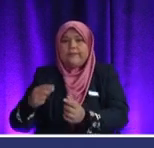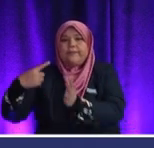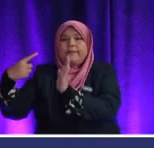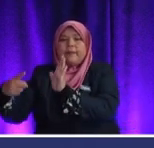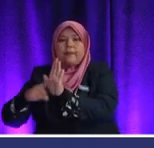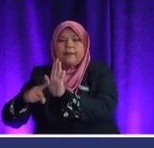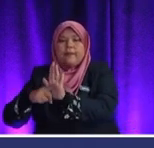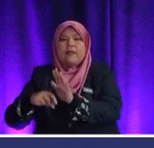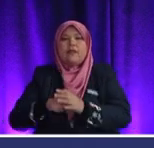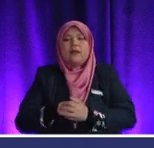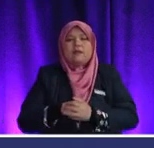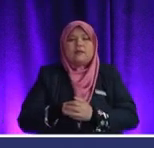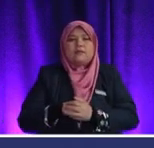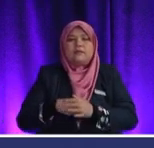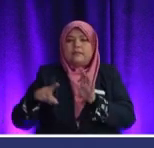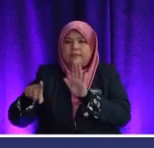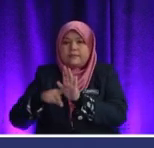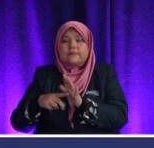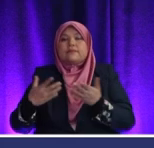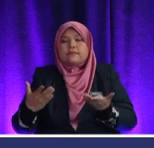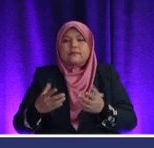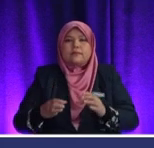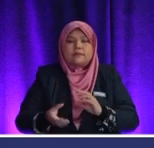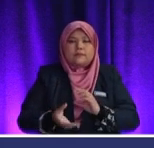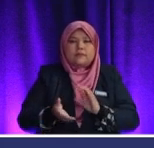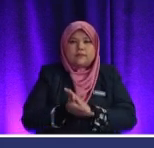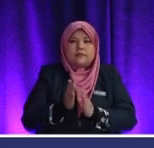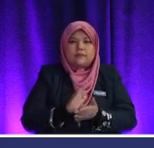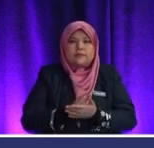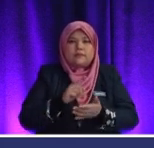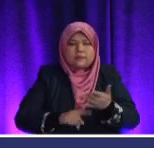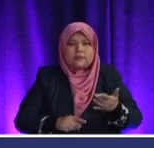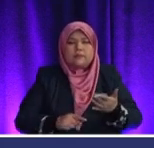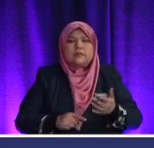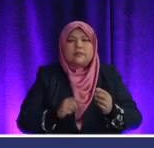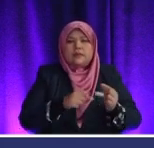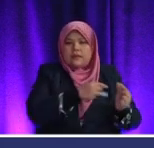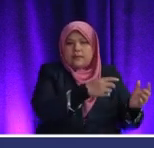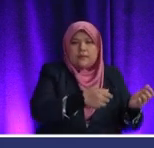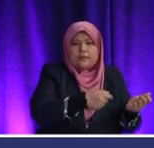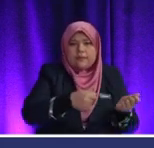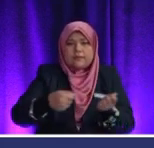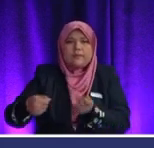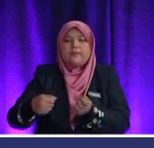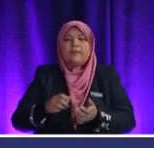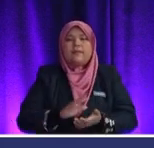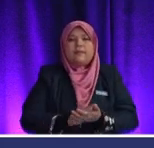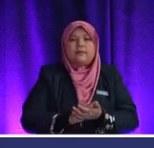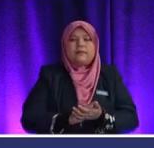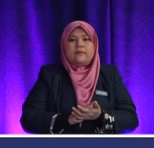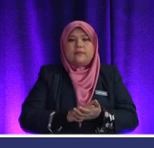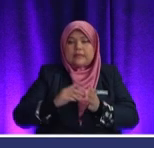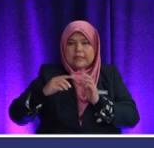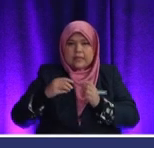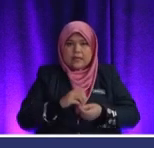negatif Hai Jadi apa yang berlaku Ayon Plumbon tadi dia ke tadi ke situ nah ayo bromida bola bersifat